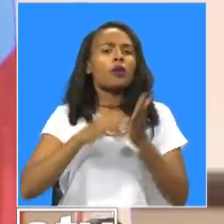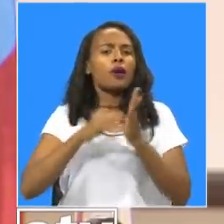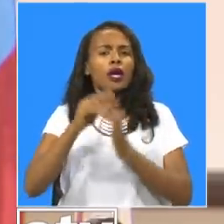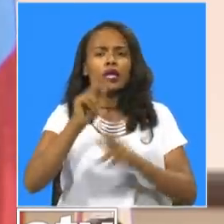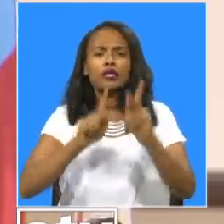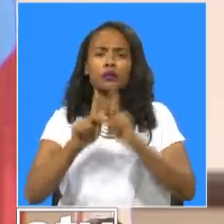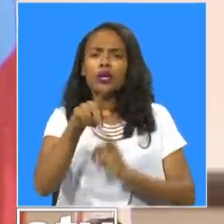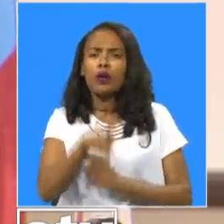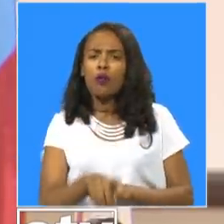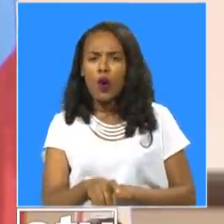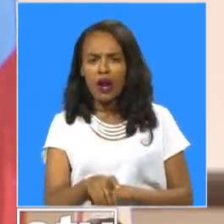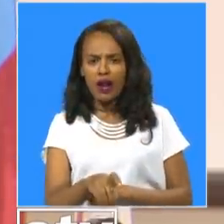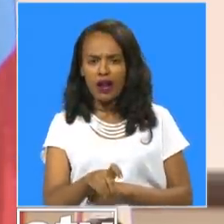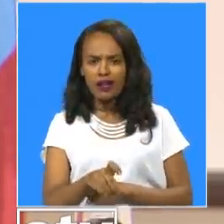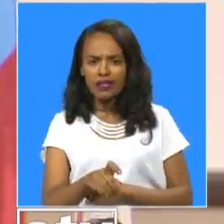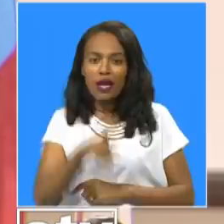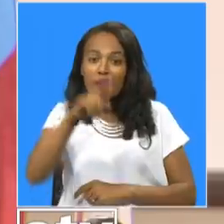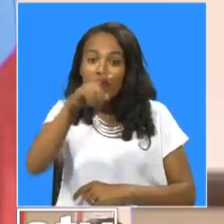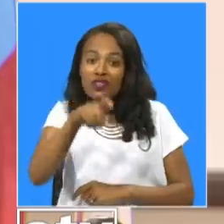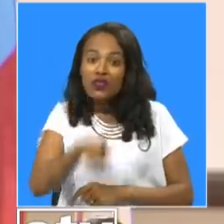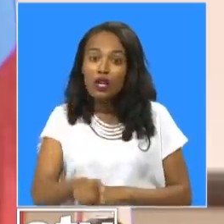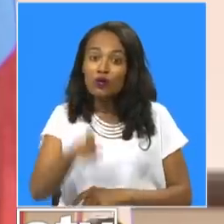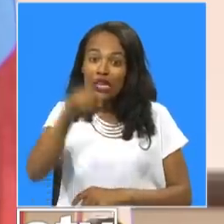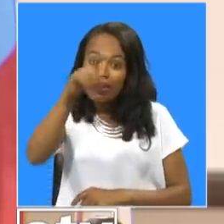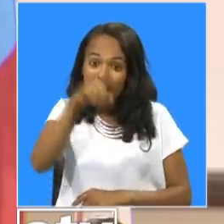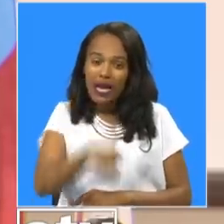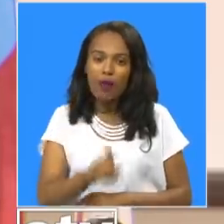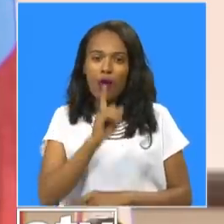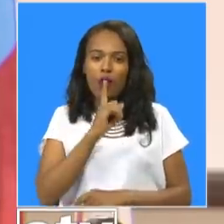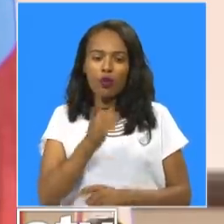ይገባዋል። ስለሚያስፈልገው ስለሚገባው